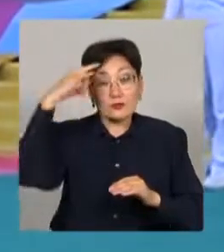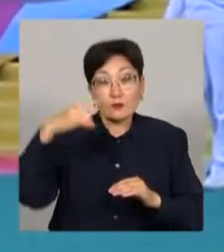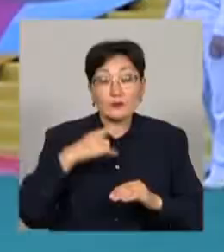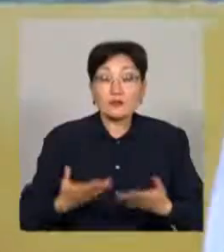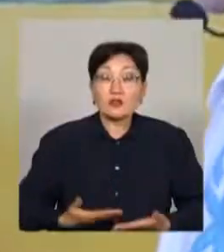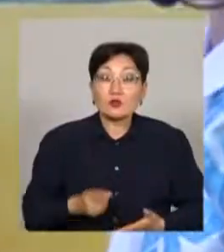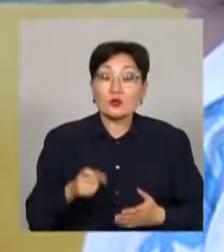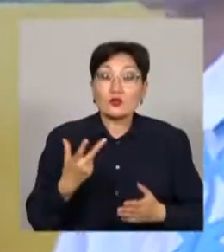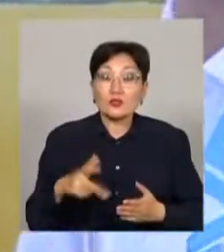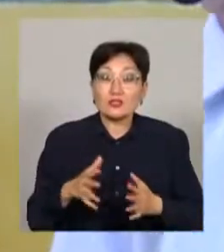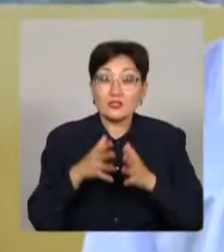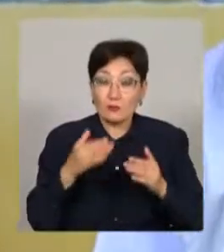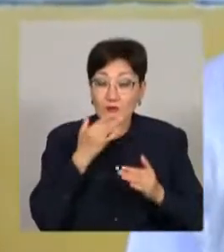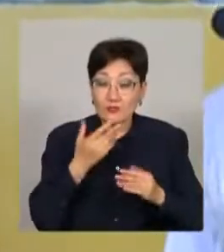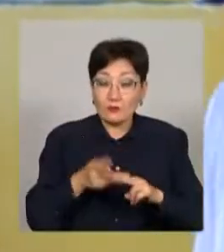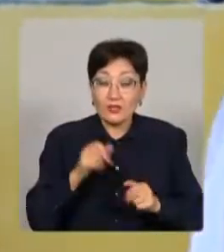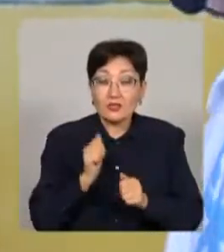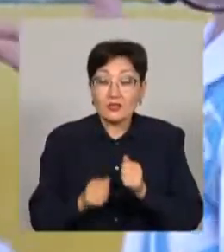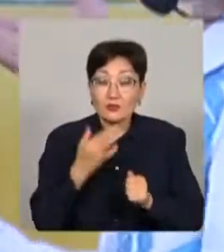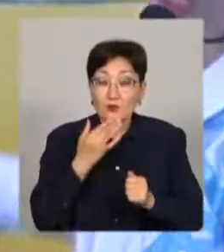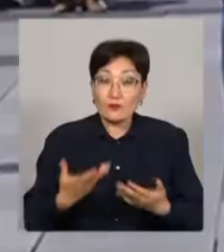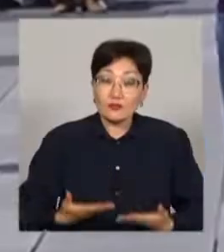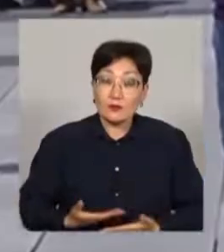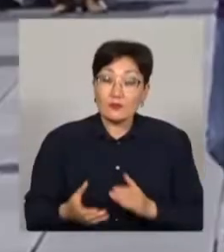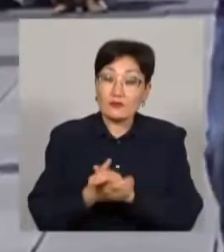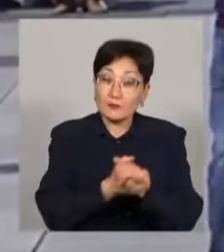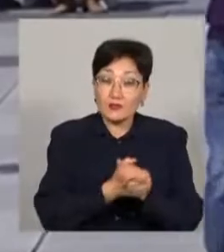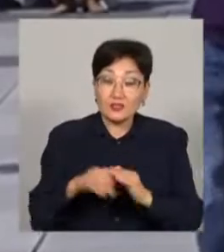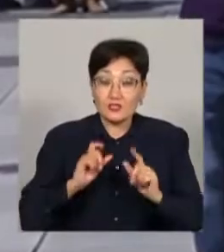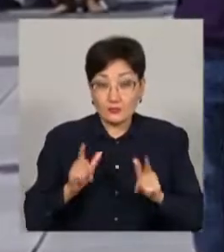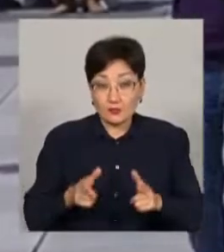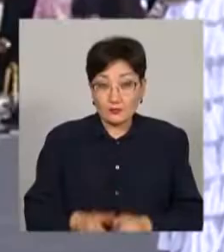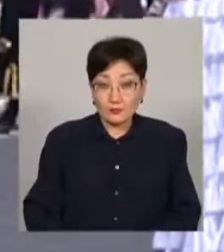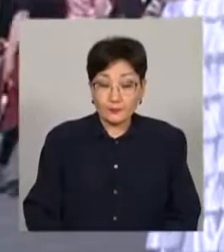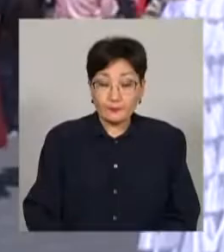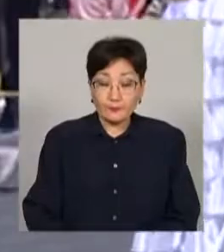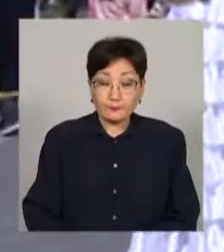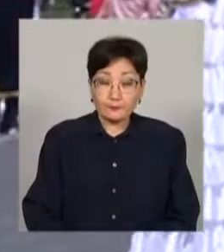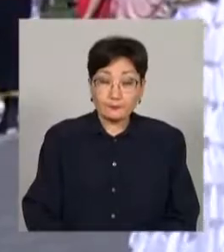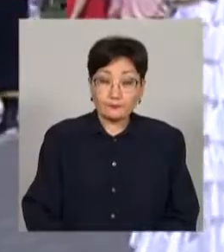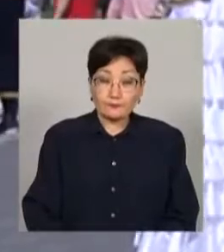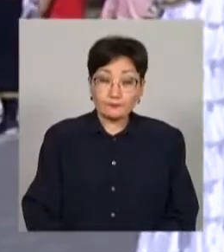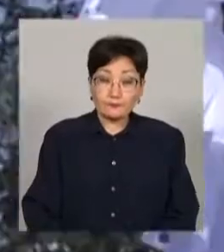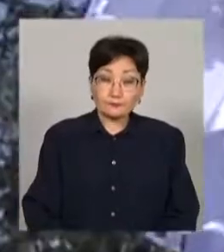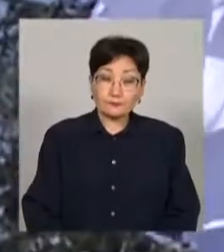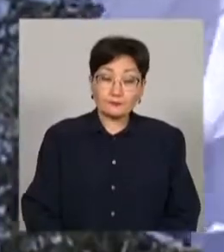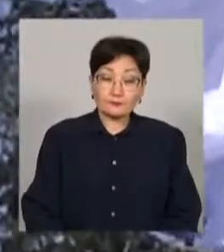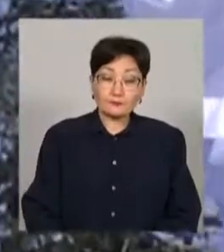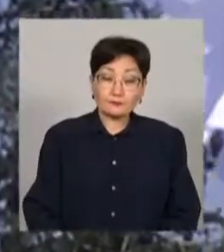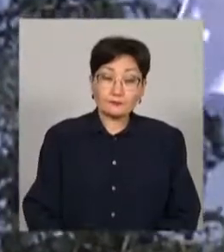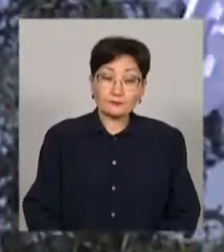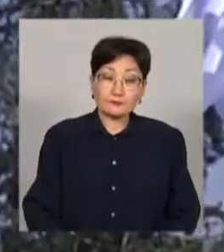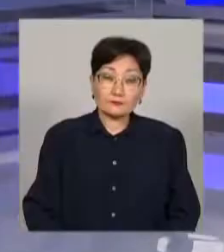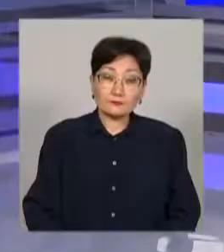больше 130 национальностей, где каждый из этносов живет в мире и согласии. Айн Рафинерикбаева, Дидар Исаев, телеканал Алматы.